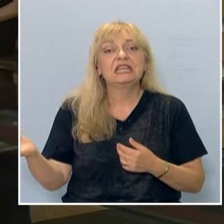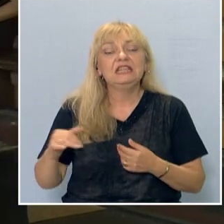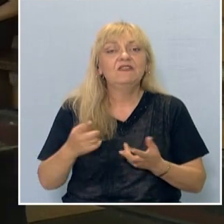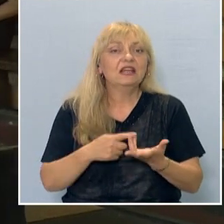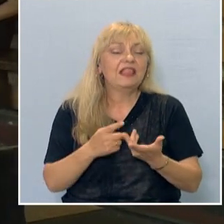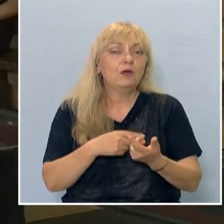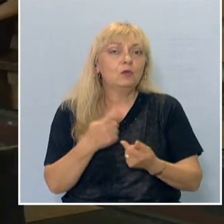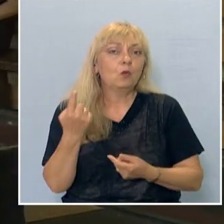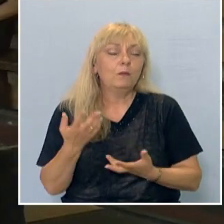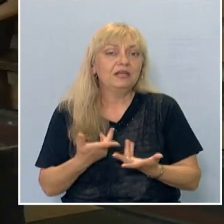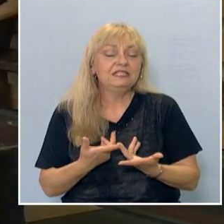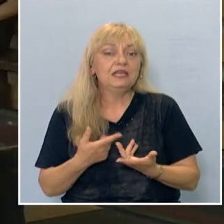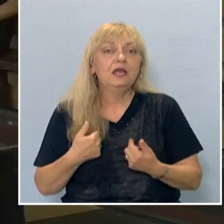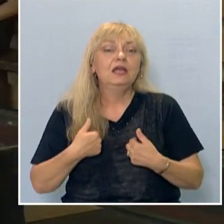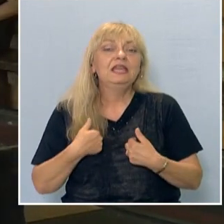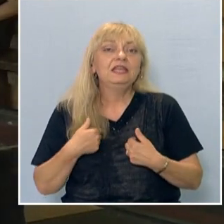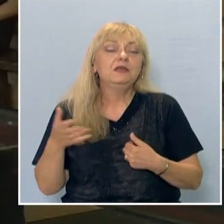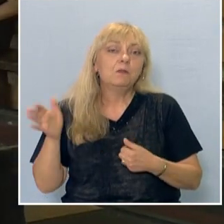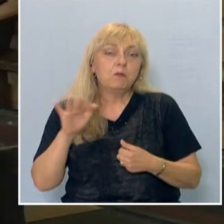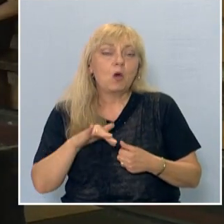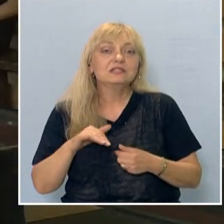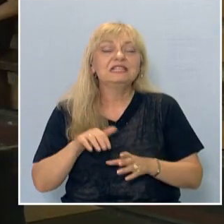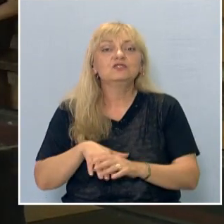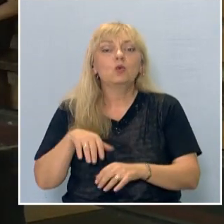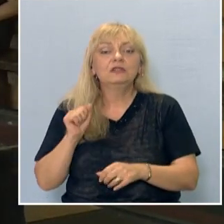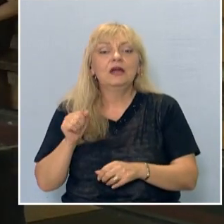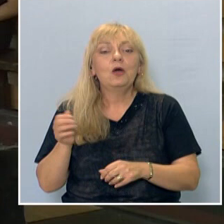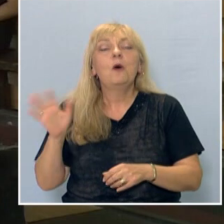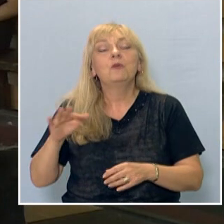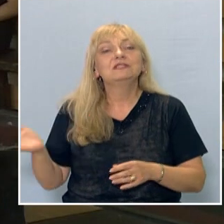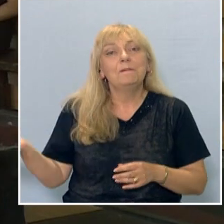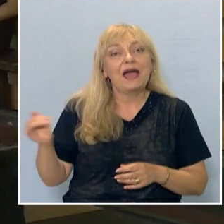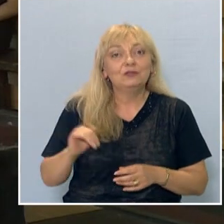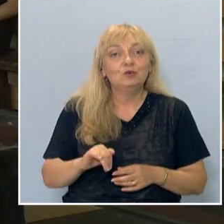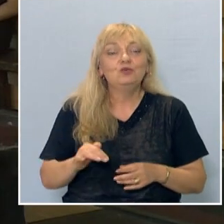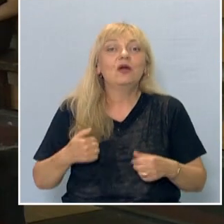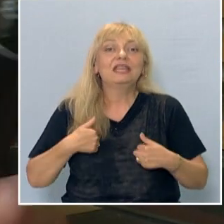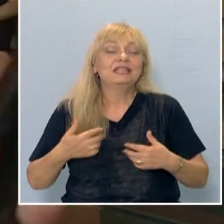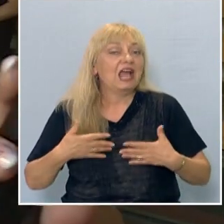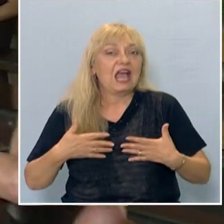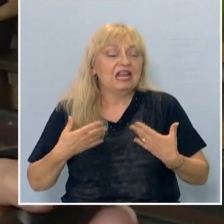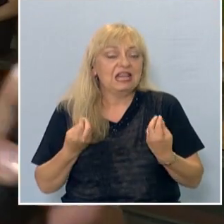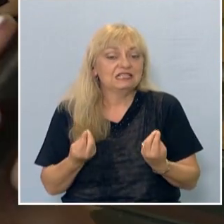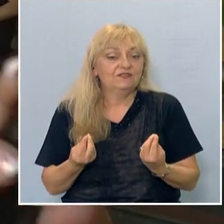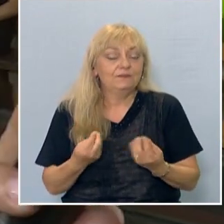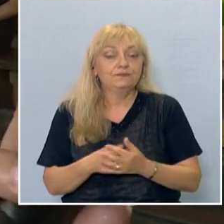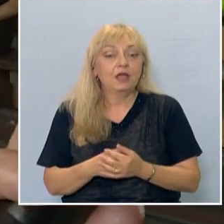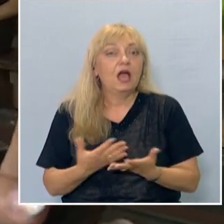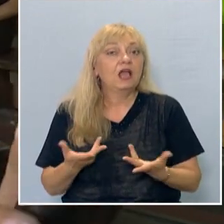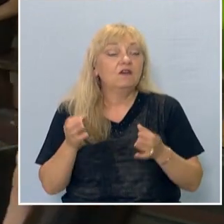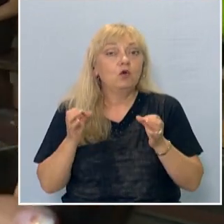покрай братовчетка ми и после се отказах и после пак дойдох, защото ми хареса. И какво точно ви харесва